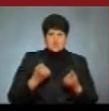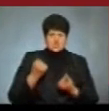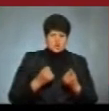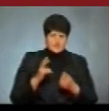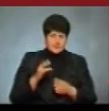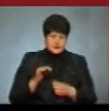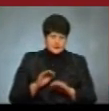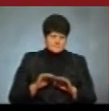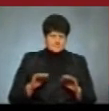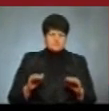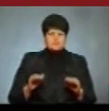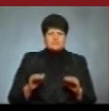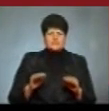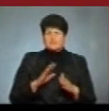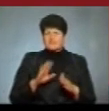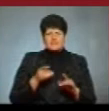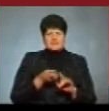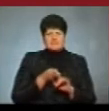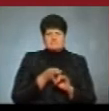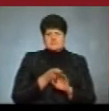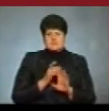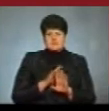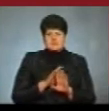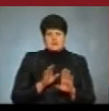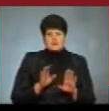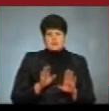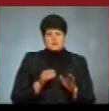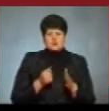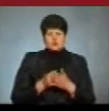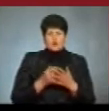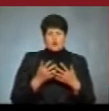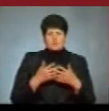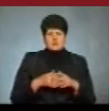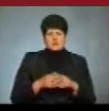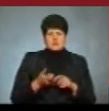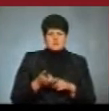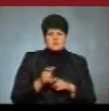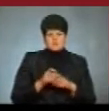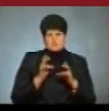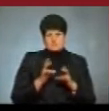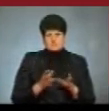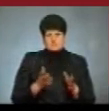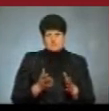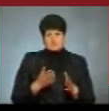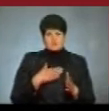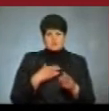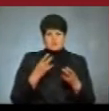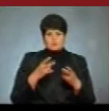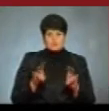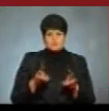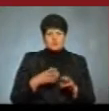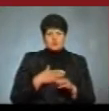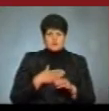машинки, не відносяться до обладнання підвищеної безпеки. Нам не